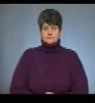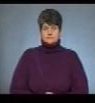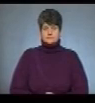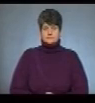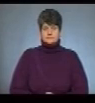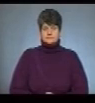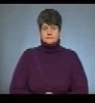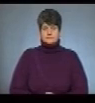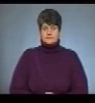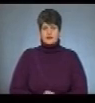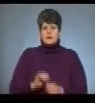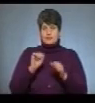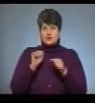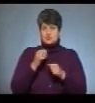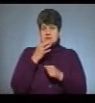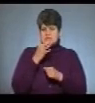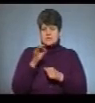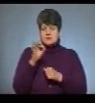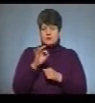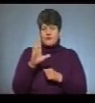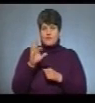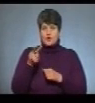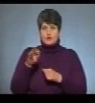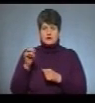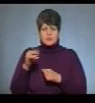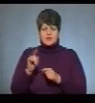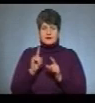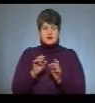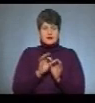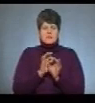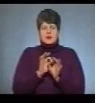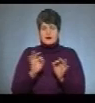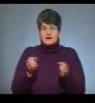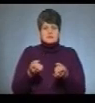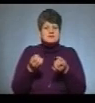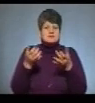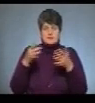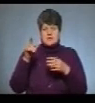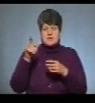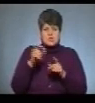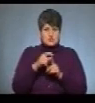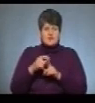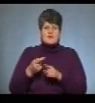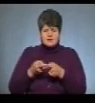За Володимира можу сказати тільки прекрасні, світлі слова, бо це справді була людина